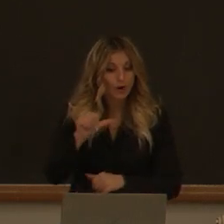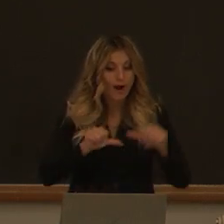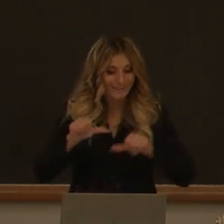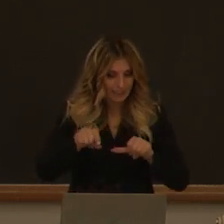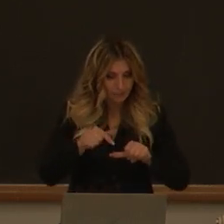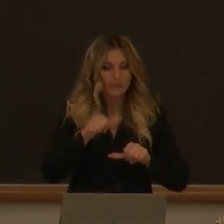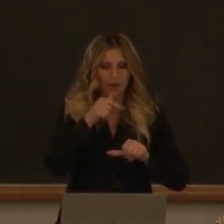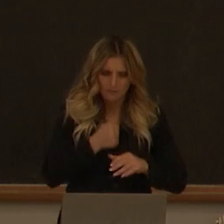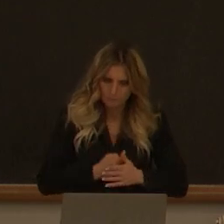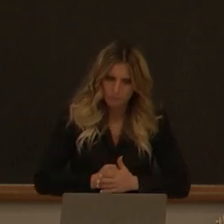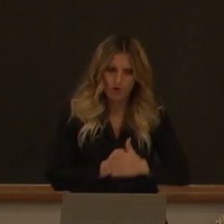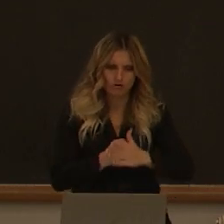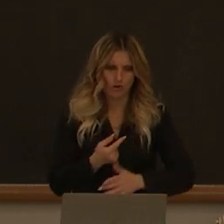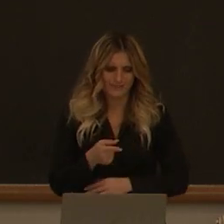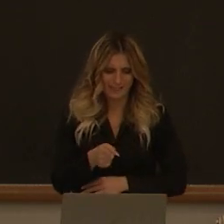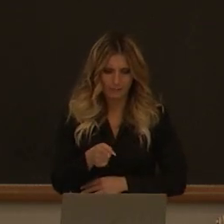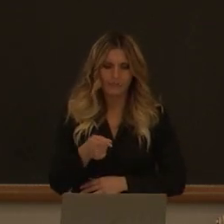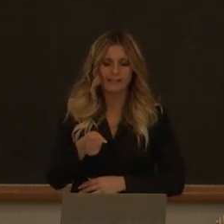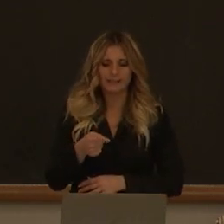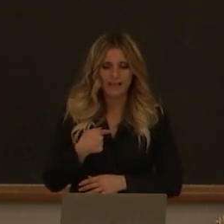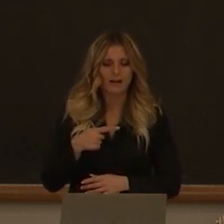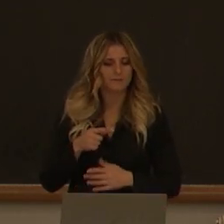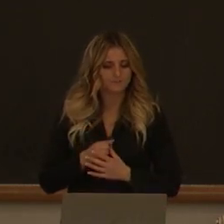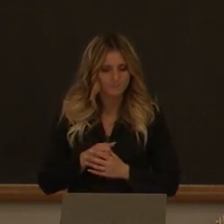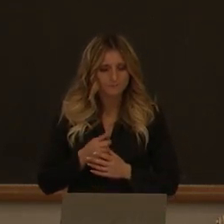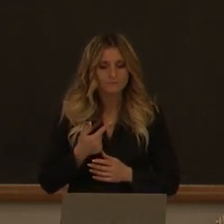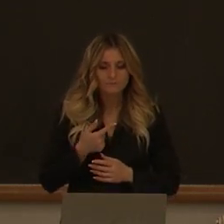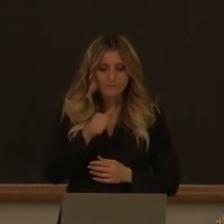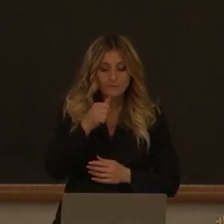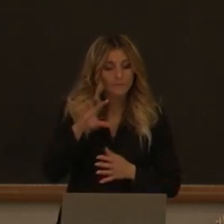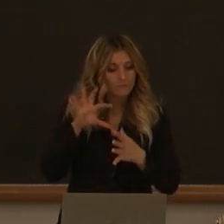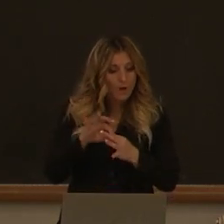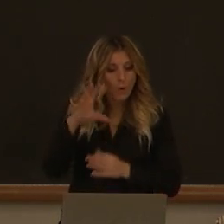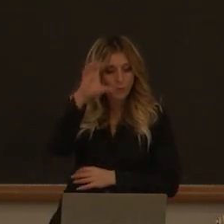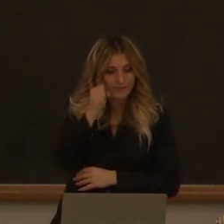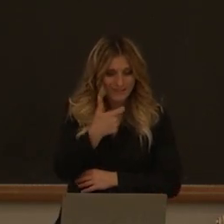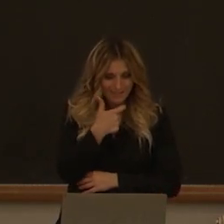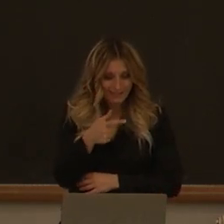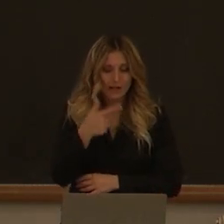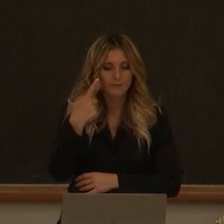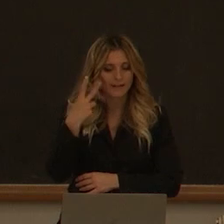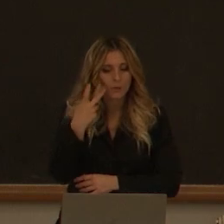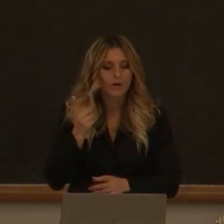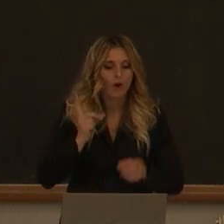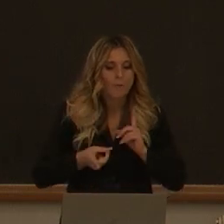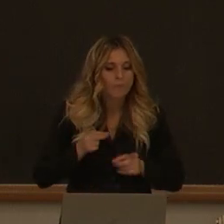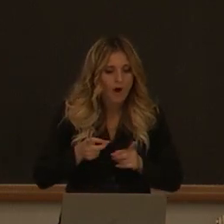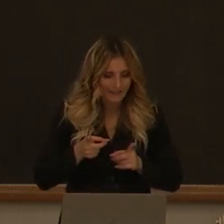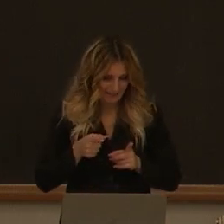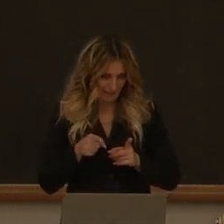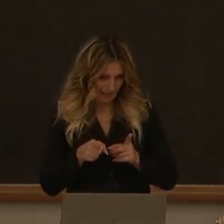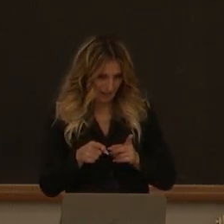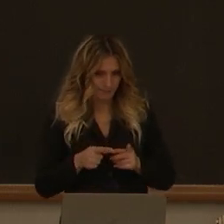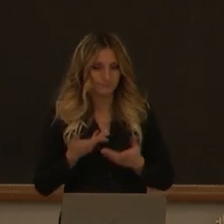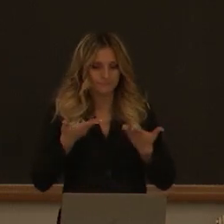la sostenibilità, è stato delegato del rettore dell'Università di Teramo per le politiche di qualità di Ateneo. Quindi